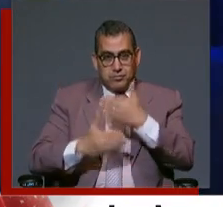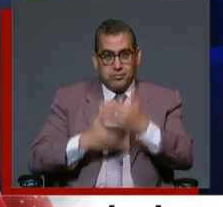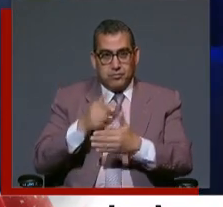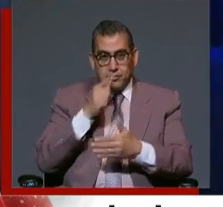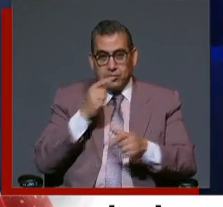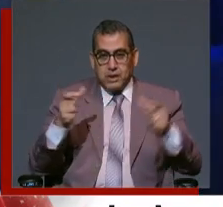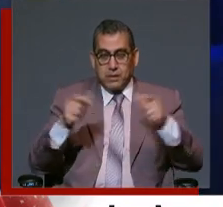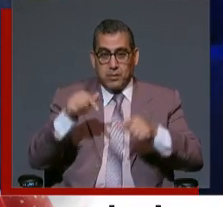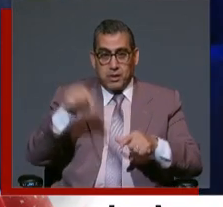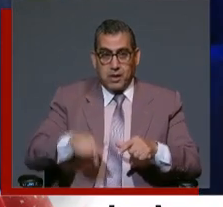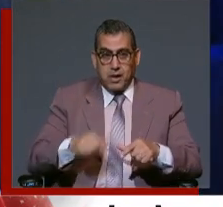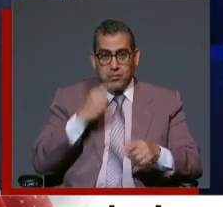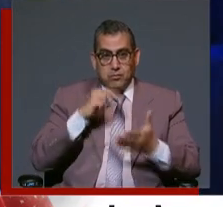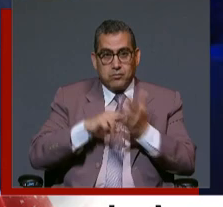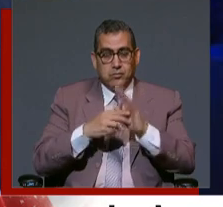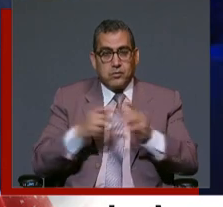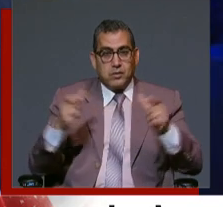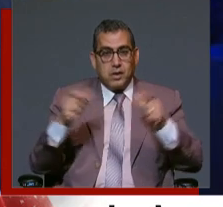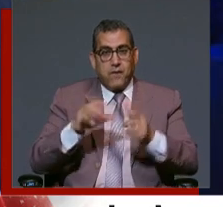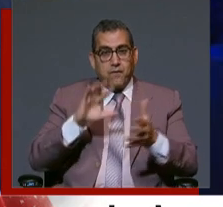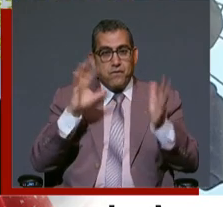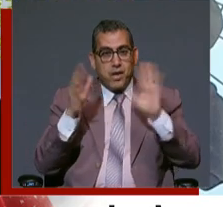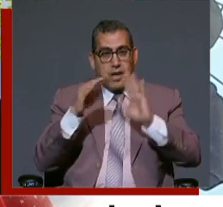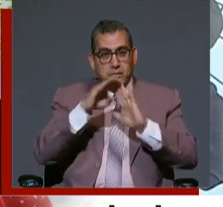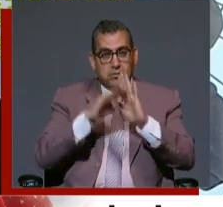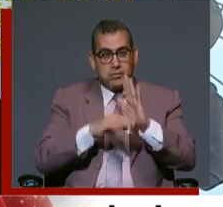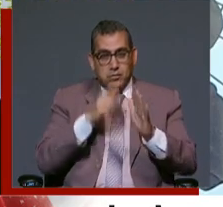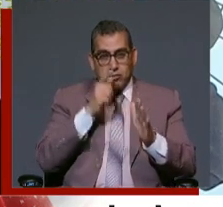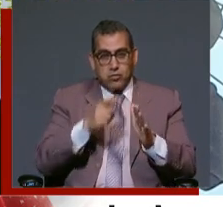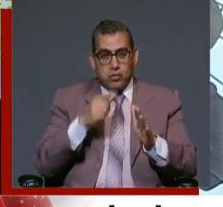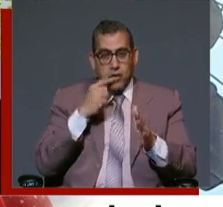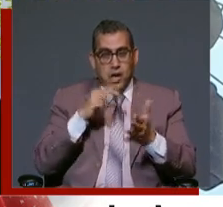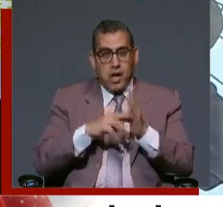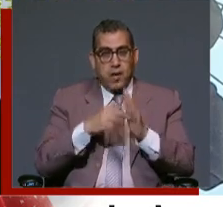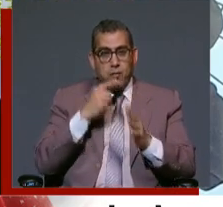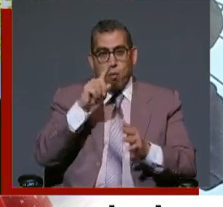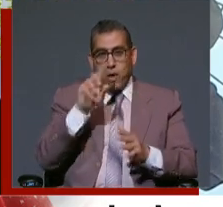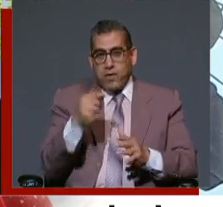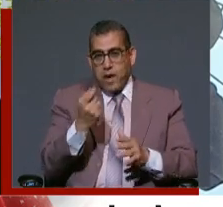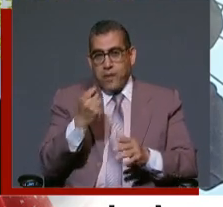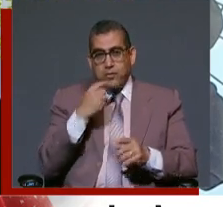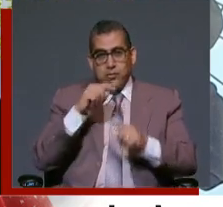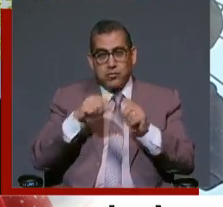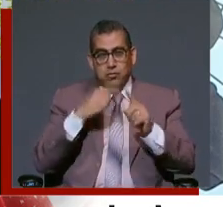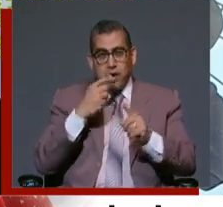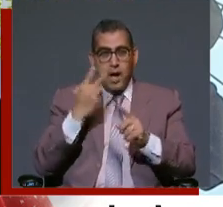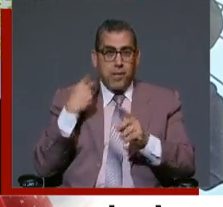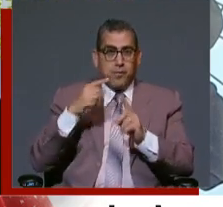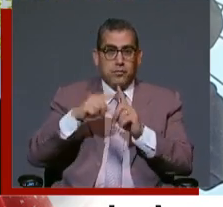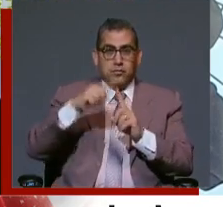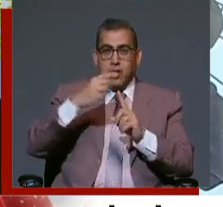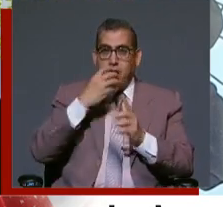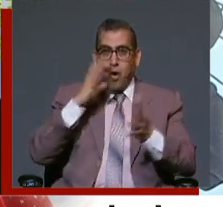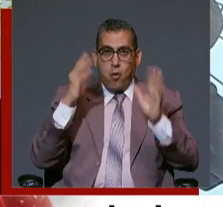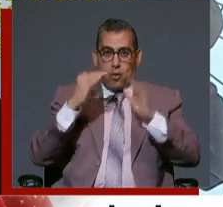بالاحتفاظ على الاحترار العالمي على درجة 1.5 درجة مئوية،